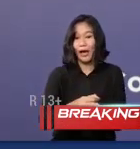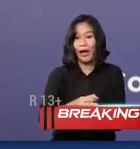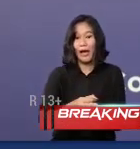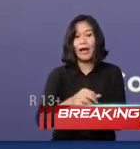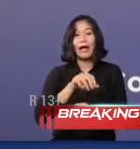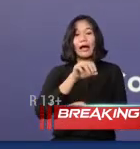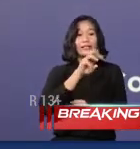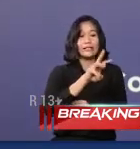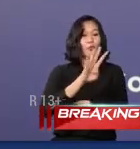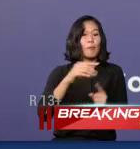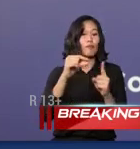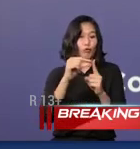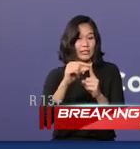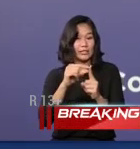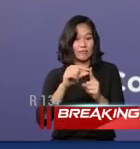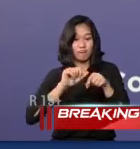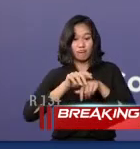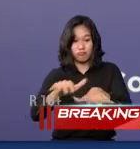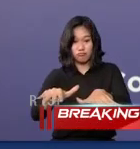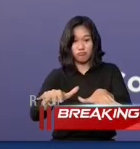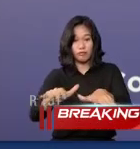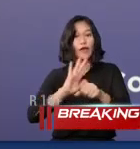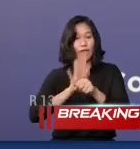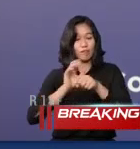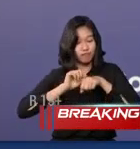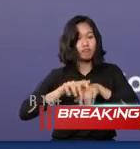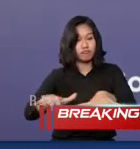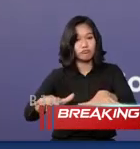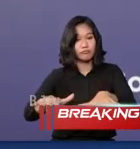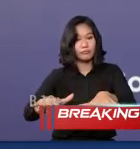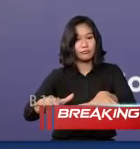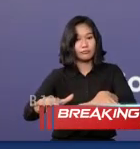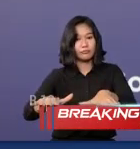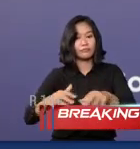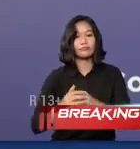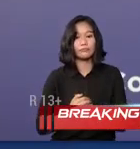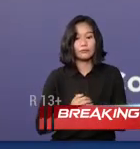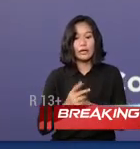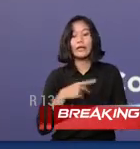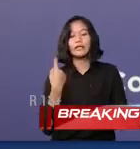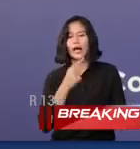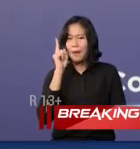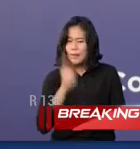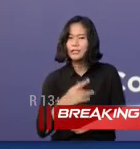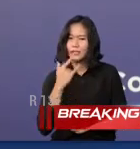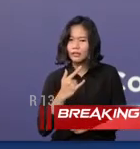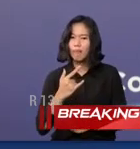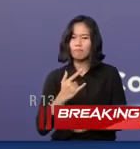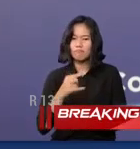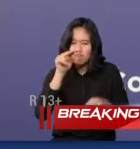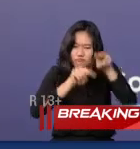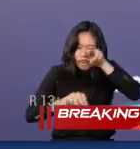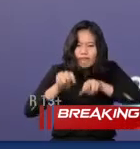34 provinsi telah petambak kofic 19 dan kita masih tepat untuk melakukan